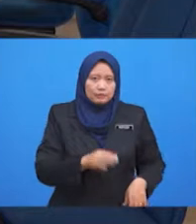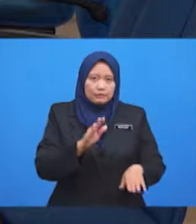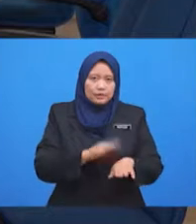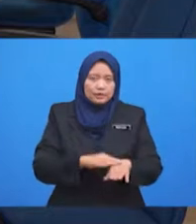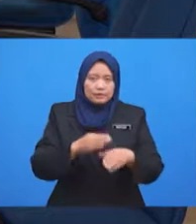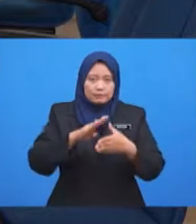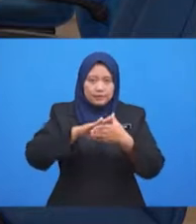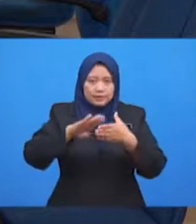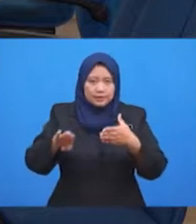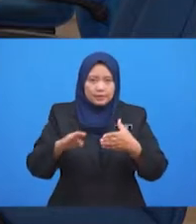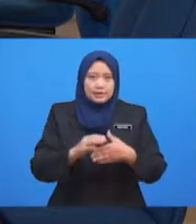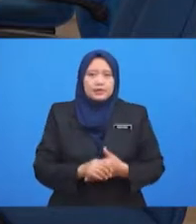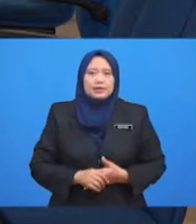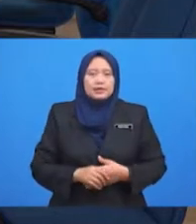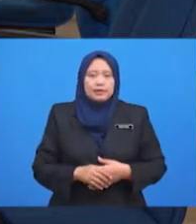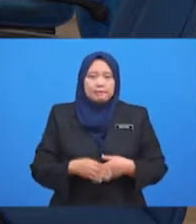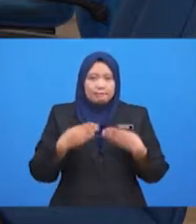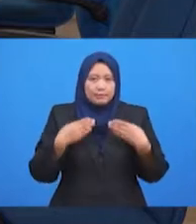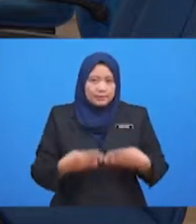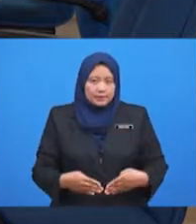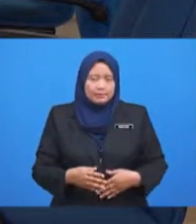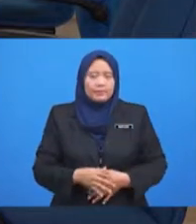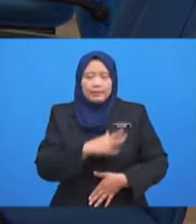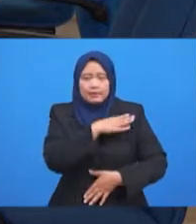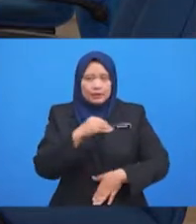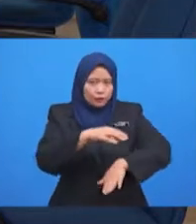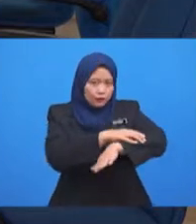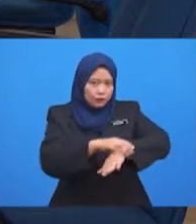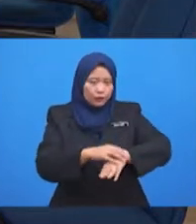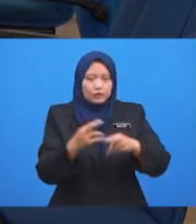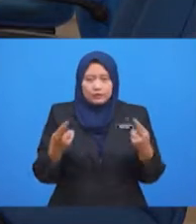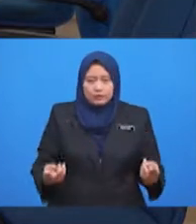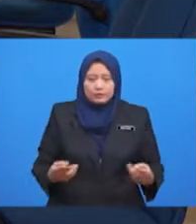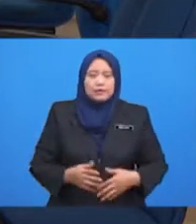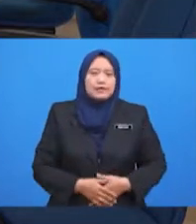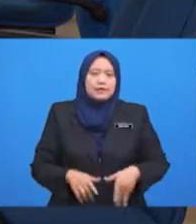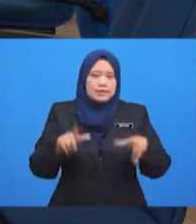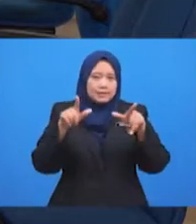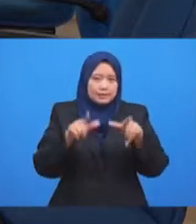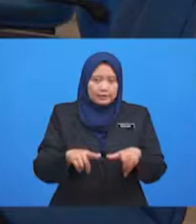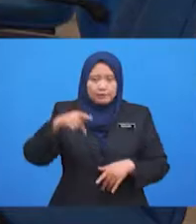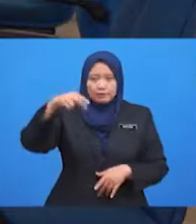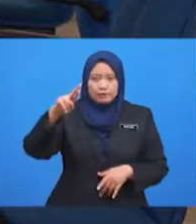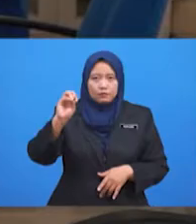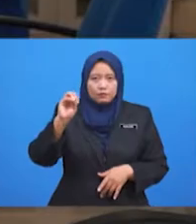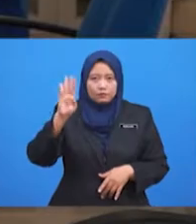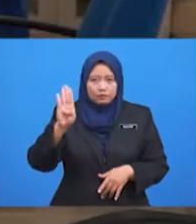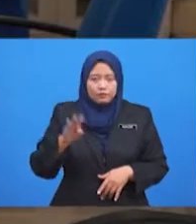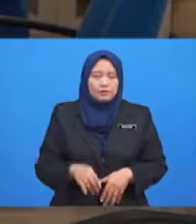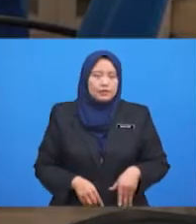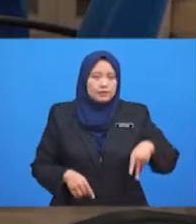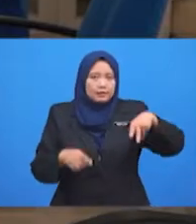dan lakukan urutan ringan pada bahagian tersebut. Letakkan prop di atas betis sebelah